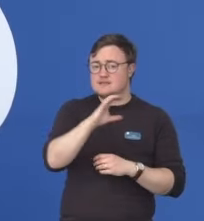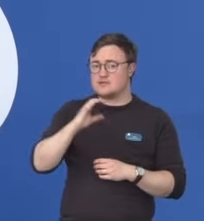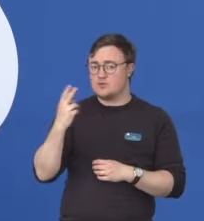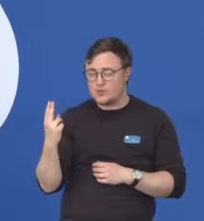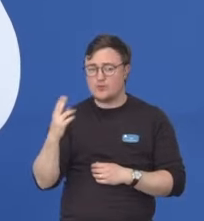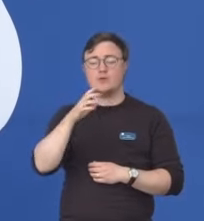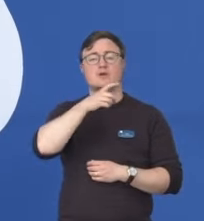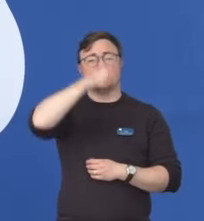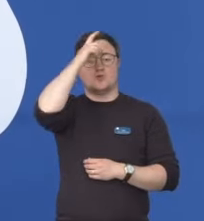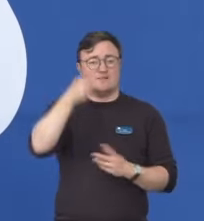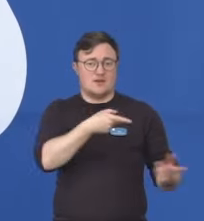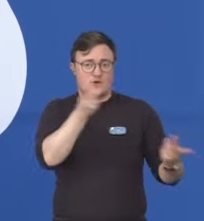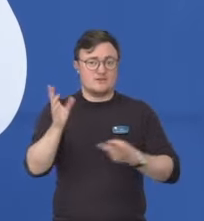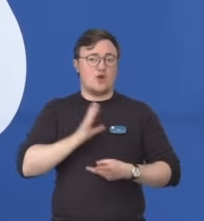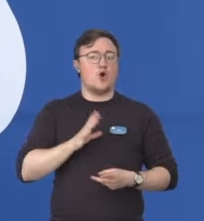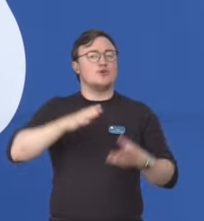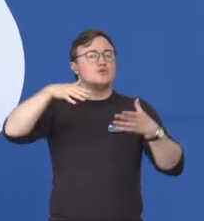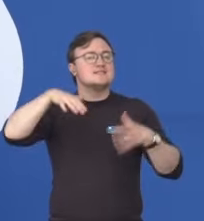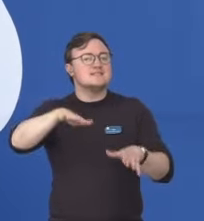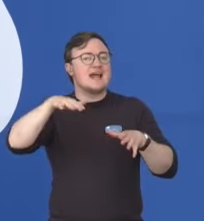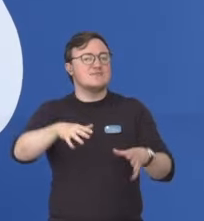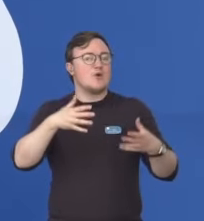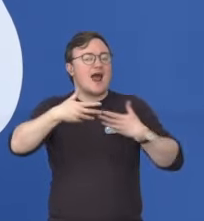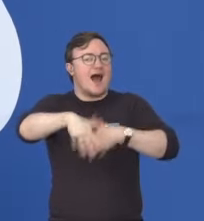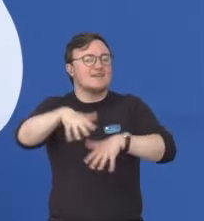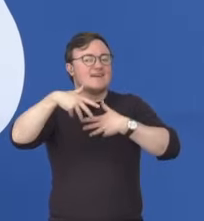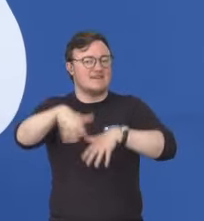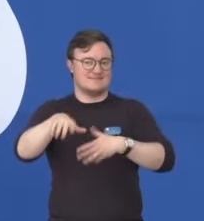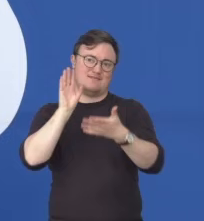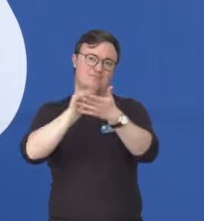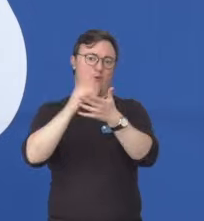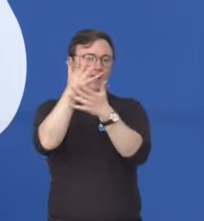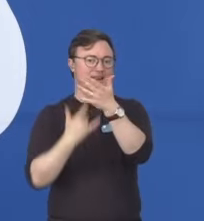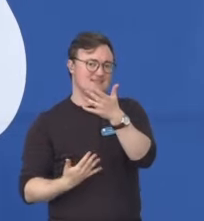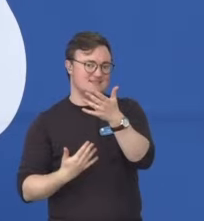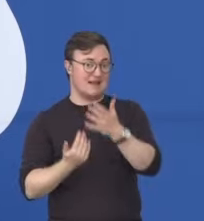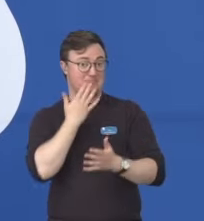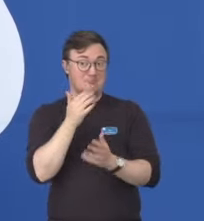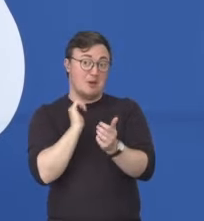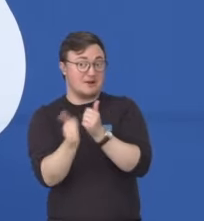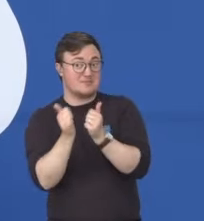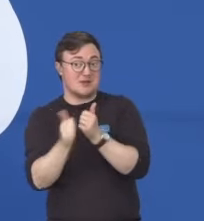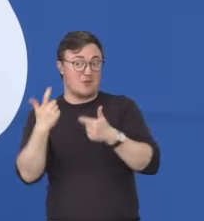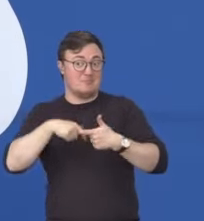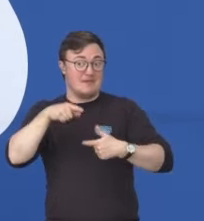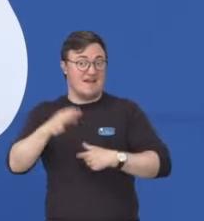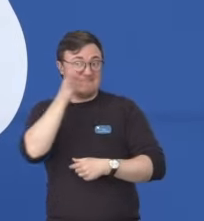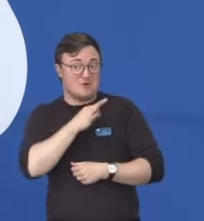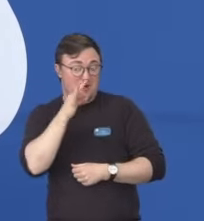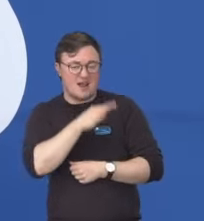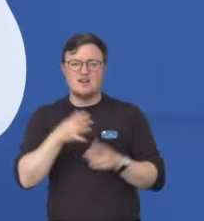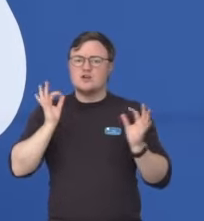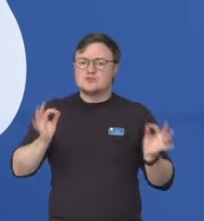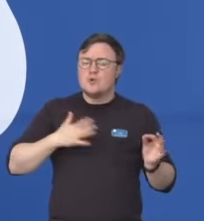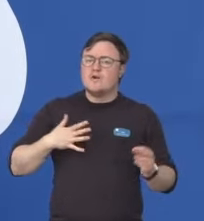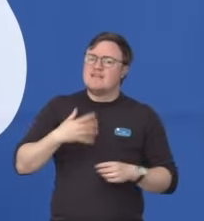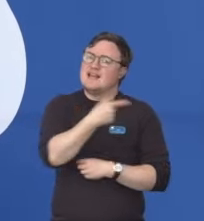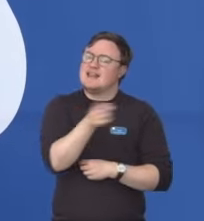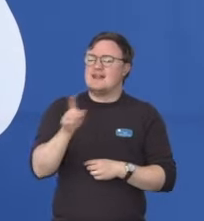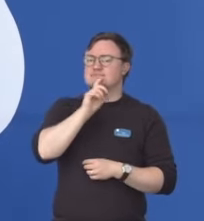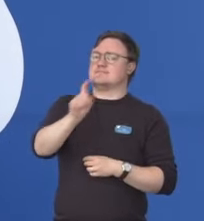Socialdemokraterna har ju en skateboardaktivist på listan i år, så ni har ju god representation för den frågan inte minst. Hur vill ni då